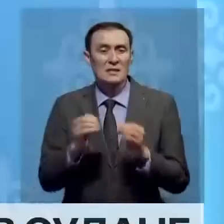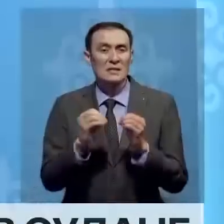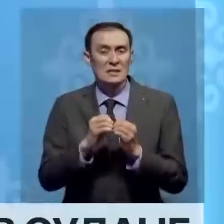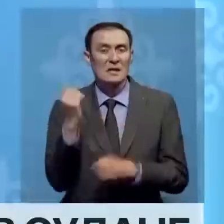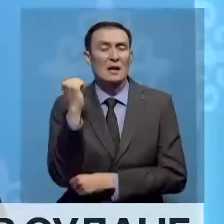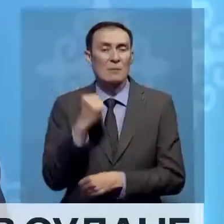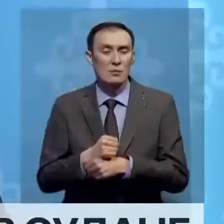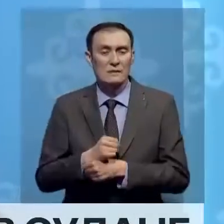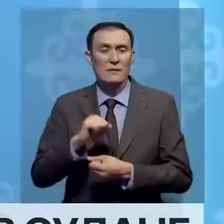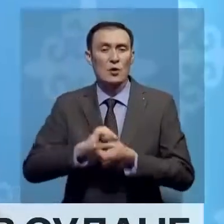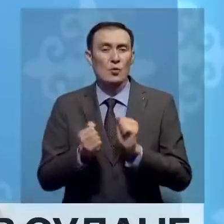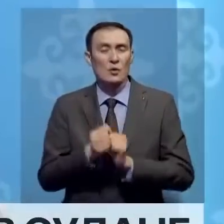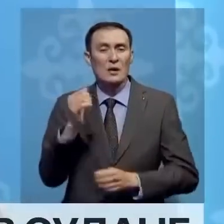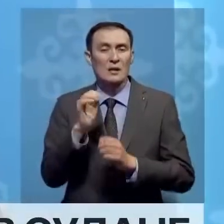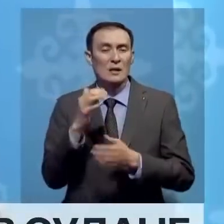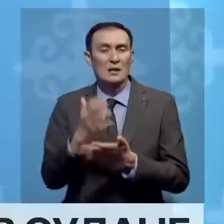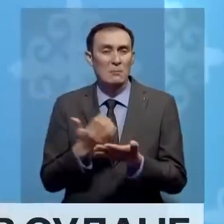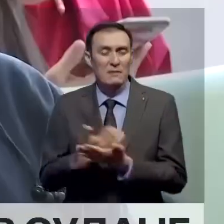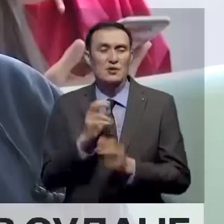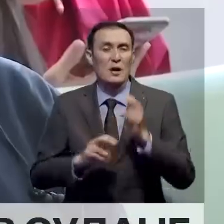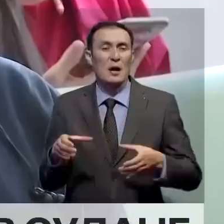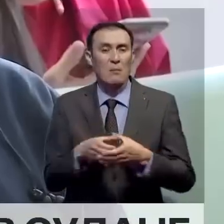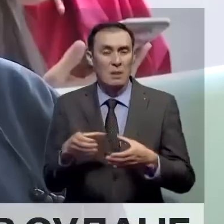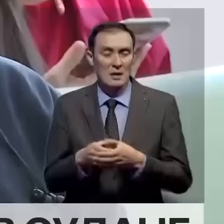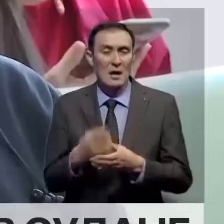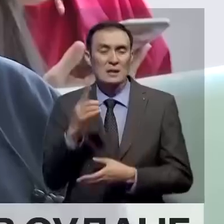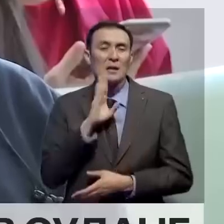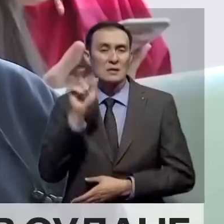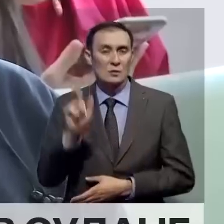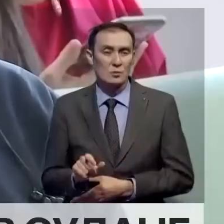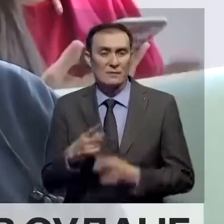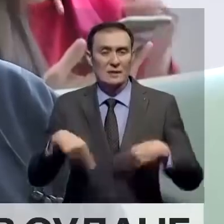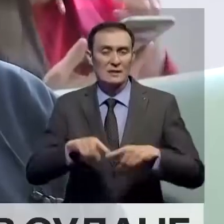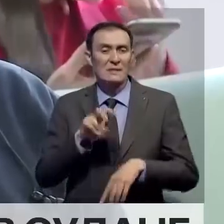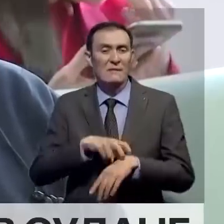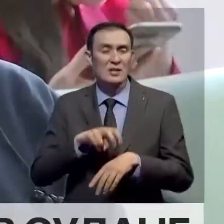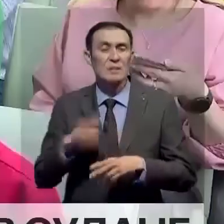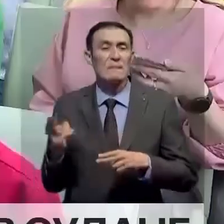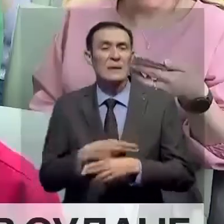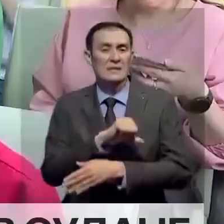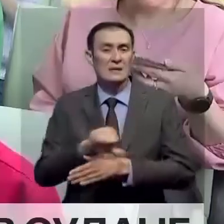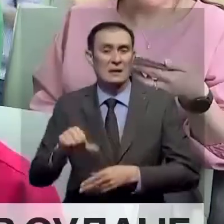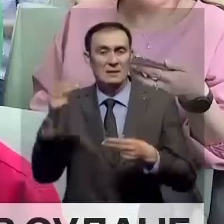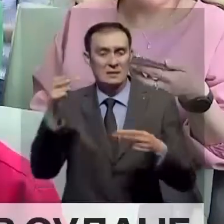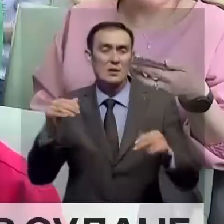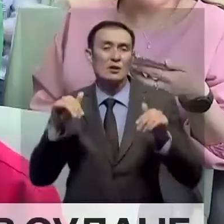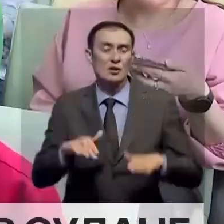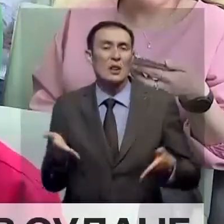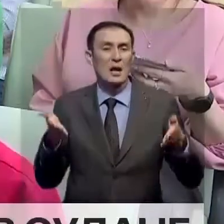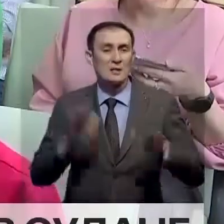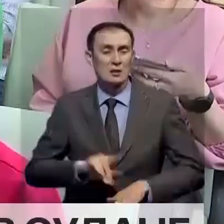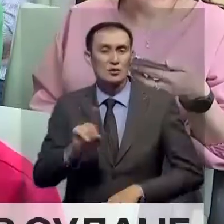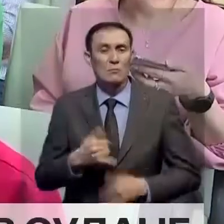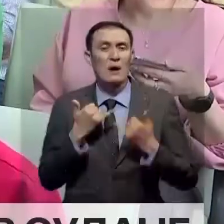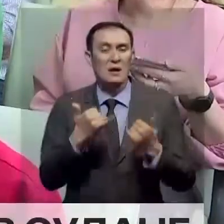из них – работники горнодобывающие частной компании. Еще одна сотрудница организации «Врачи без границ». Она решила остаться в стране,